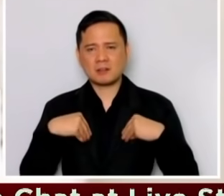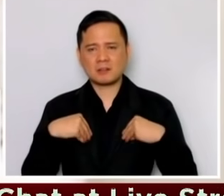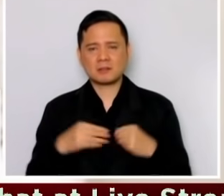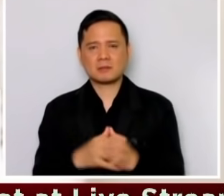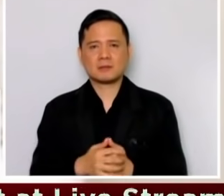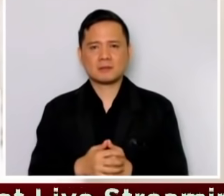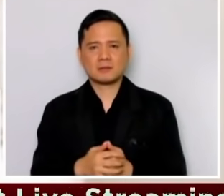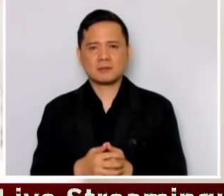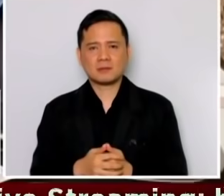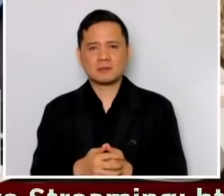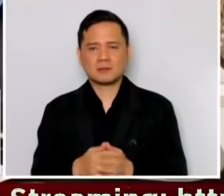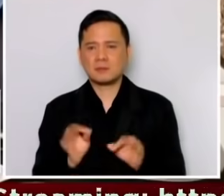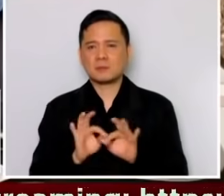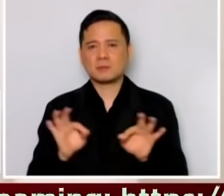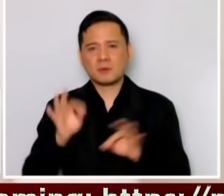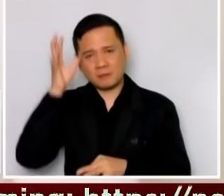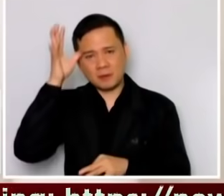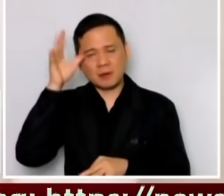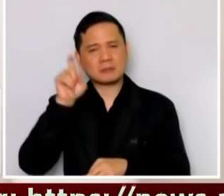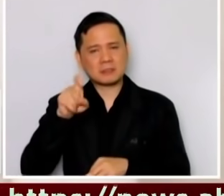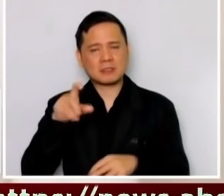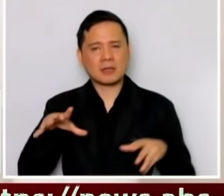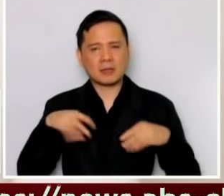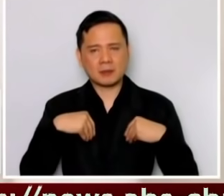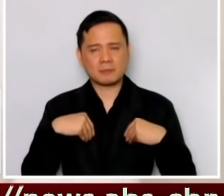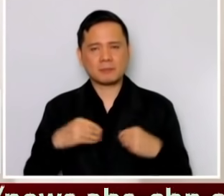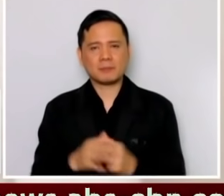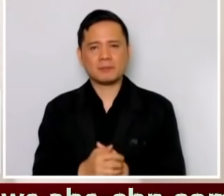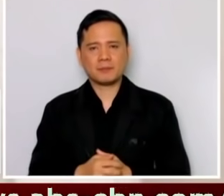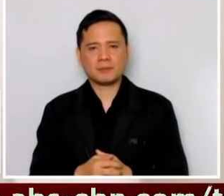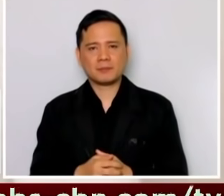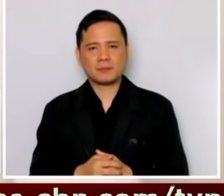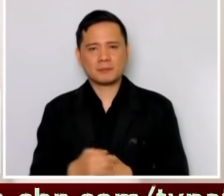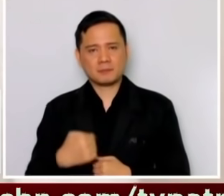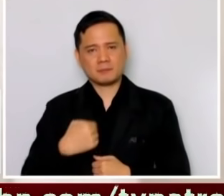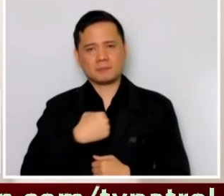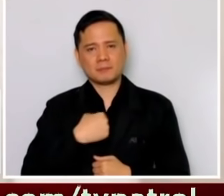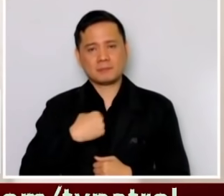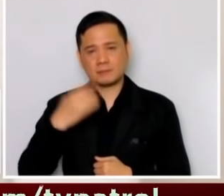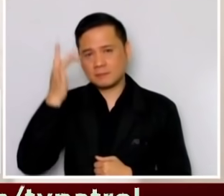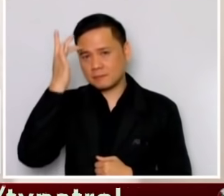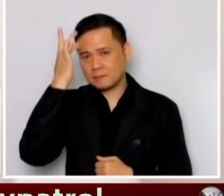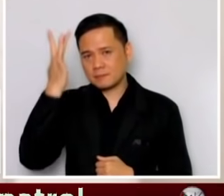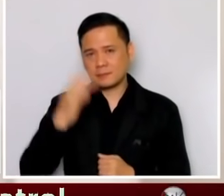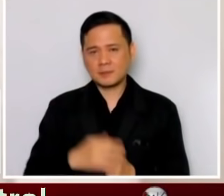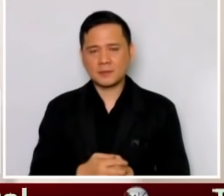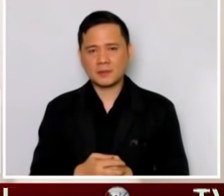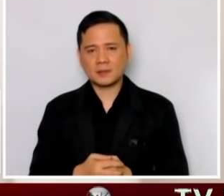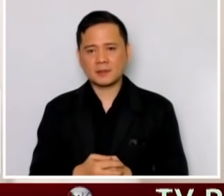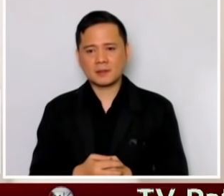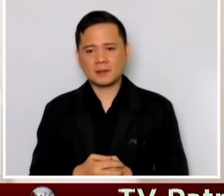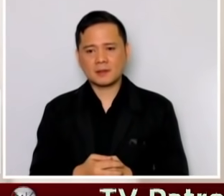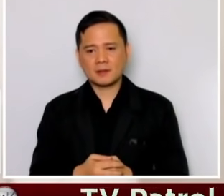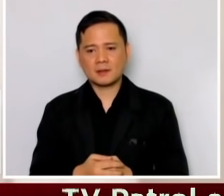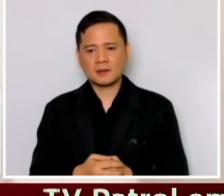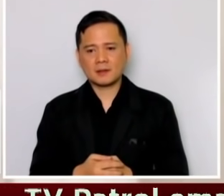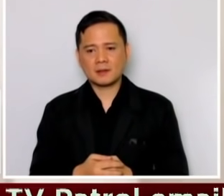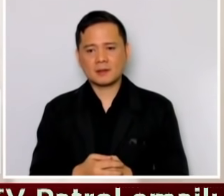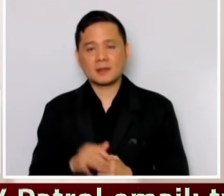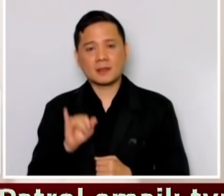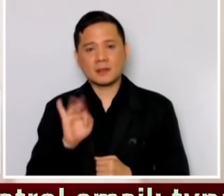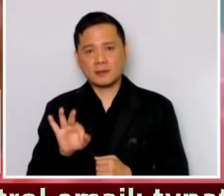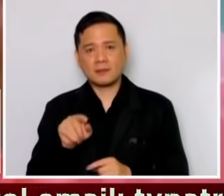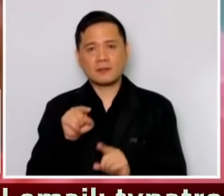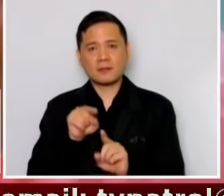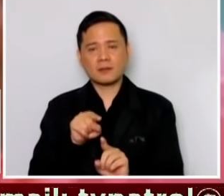matatanggap, paano pa kaya ang ibang tao? Na-realize ko po na iba kapag may aral. Iba yung kapag